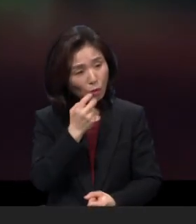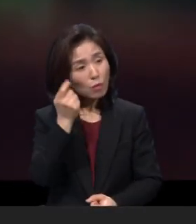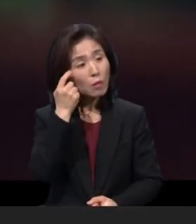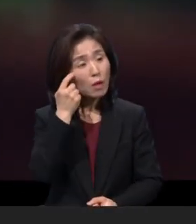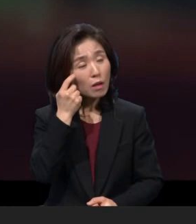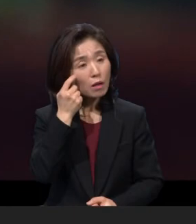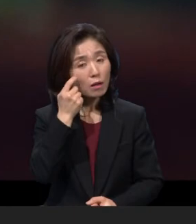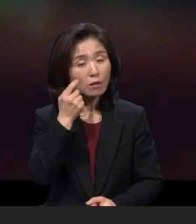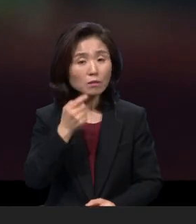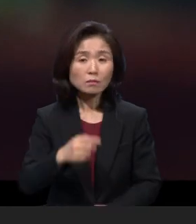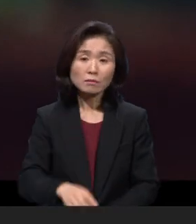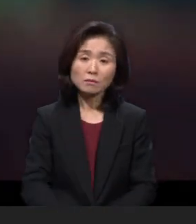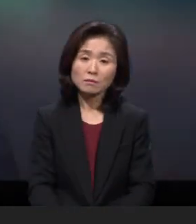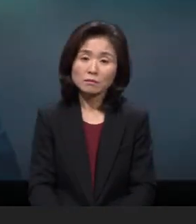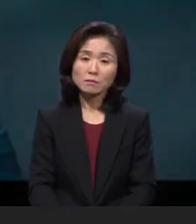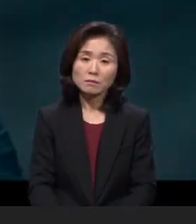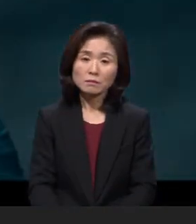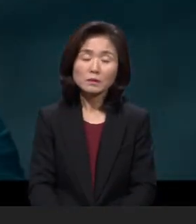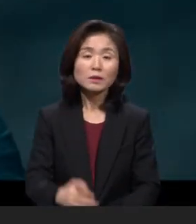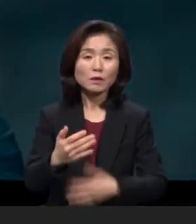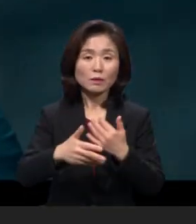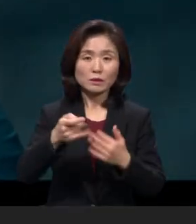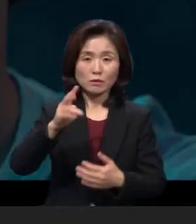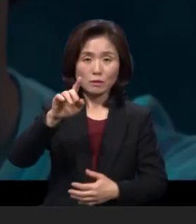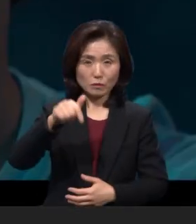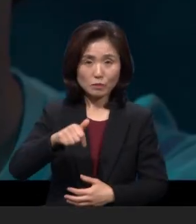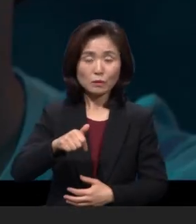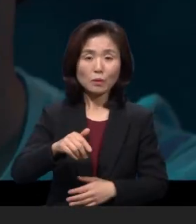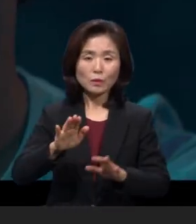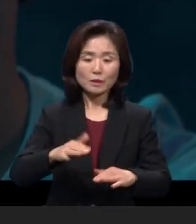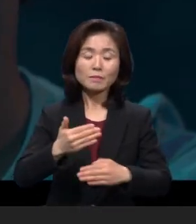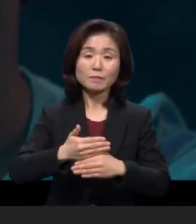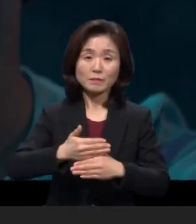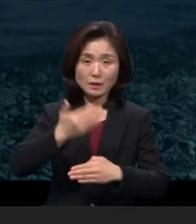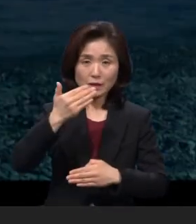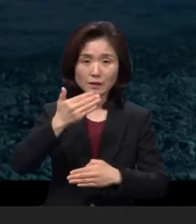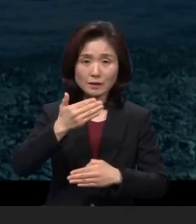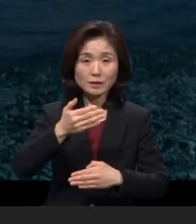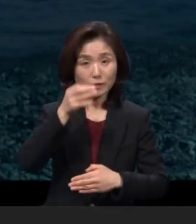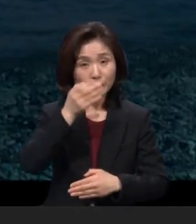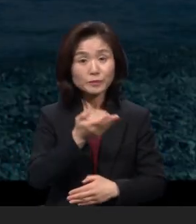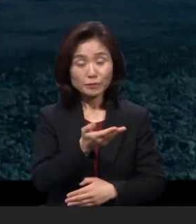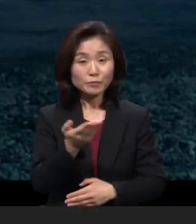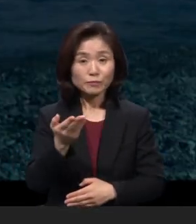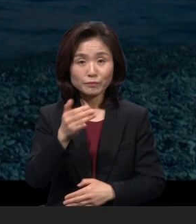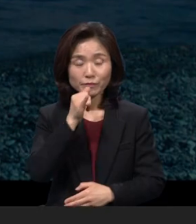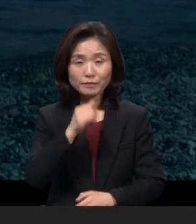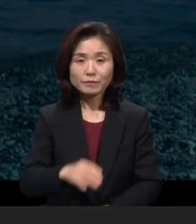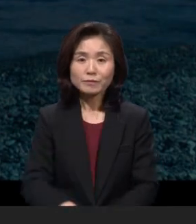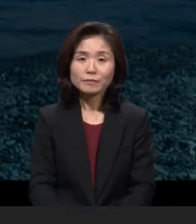하는 건데요? 영화 서복은 오늘 개봉해 관객과 만납니다.